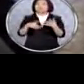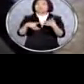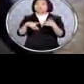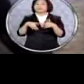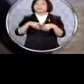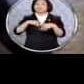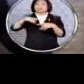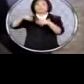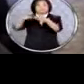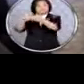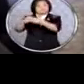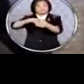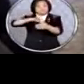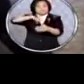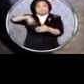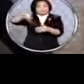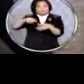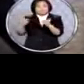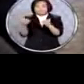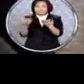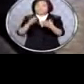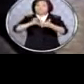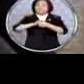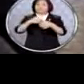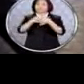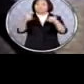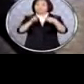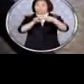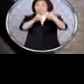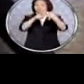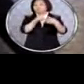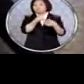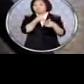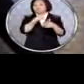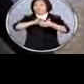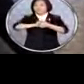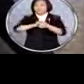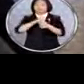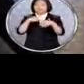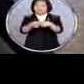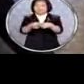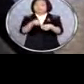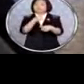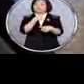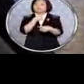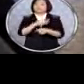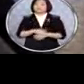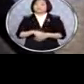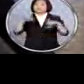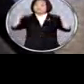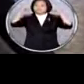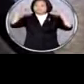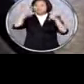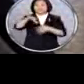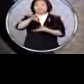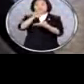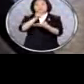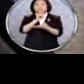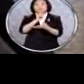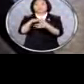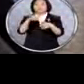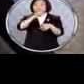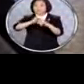这么重要的事情上，我们必须要有民主的程序，我们必须要透明化。而且宋主席也说了，在台湾